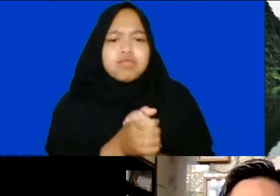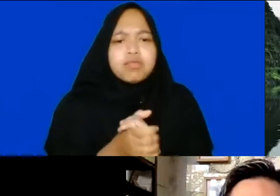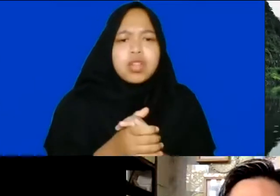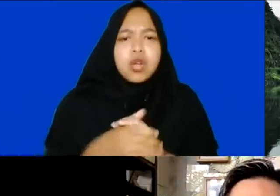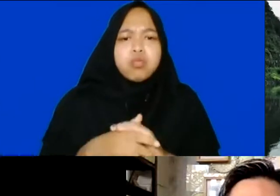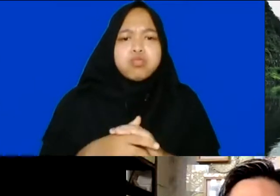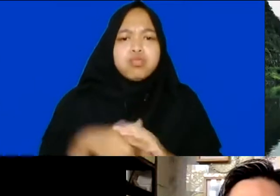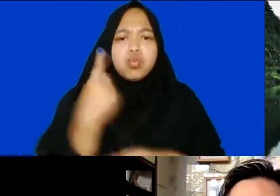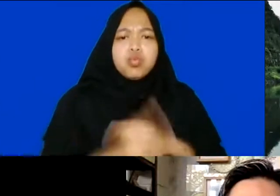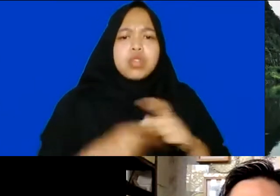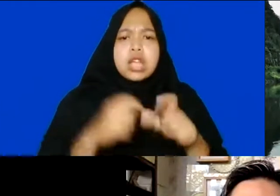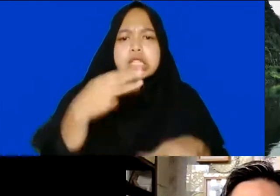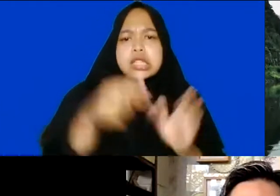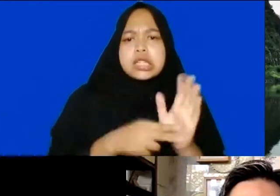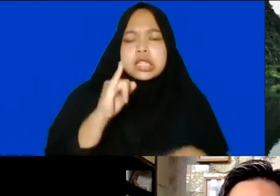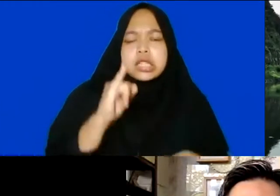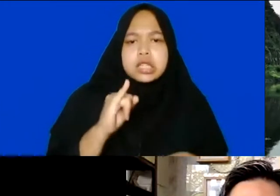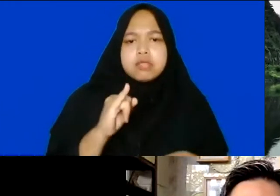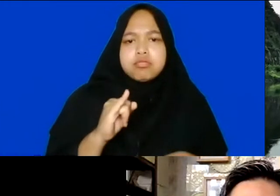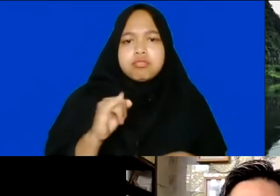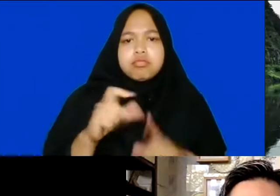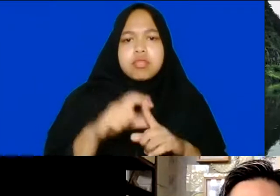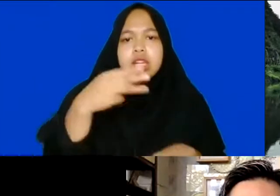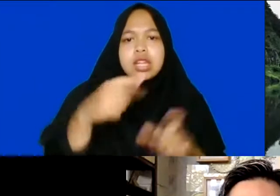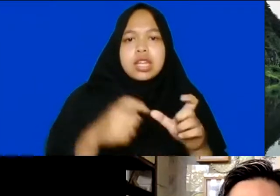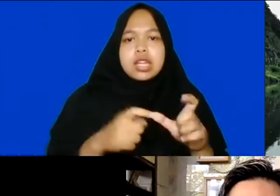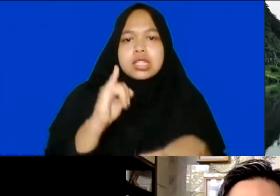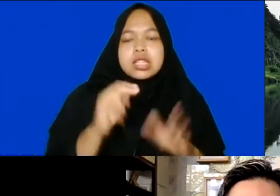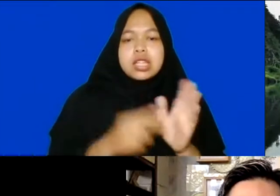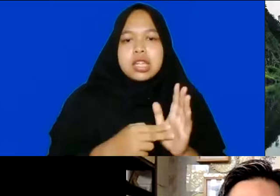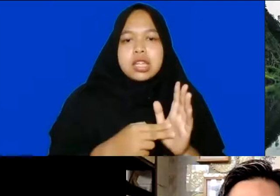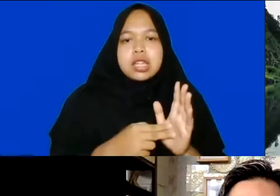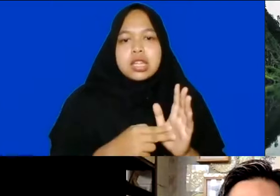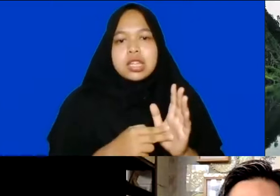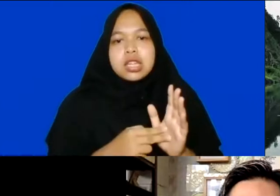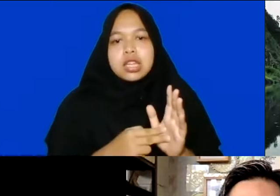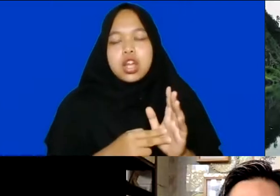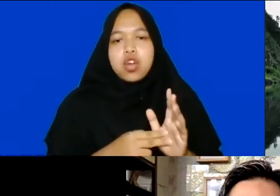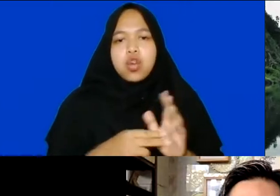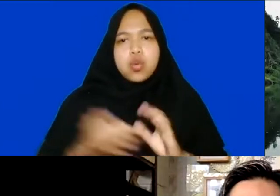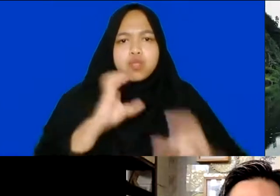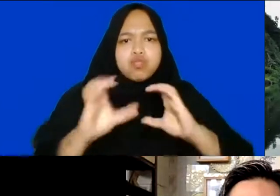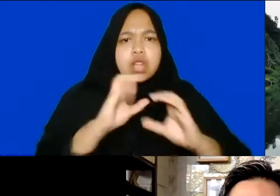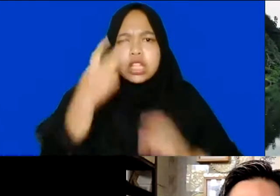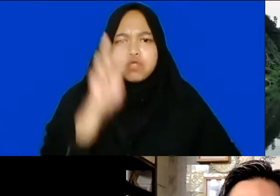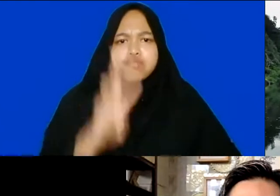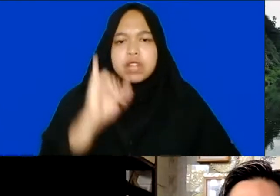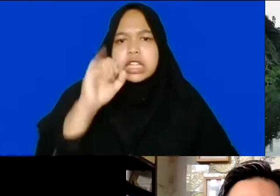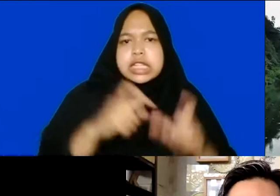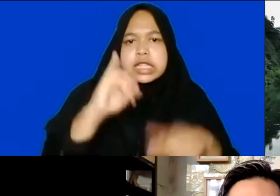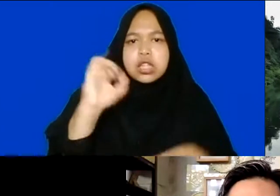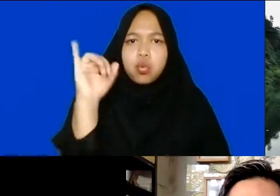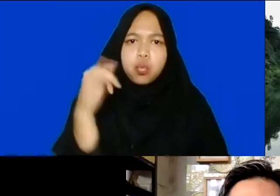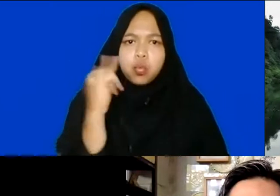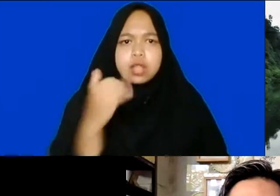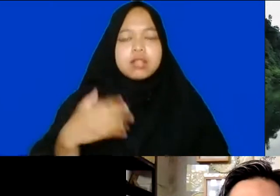lulusan Desain Komunikasi Visual Fakultas Seni Rupa Institut Seni Indonesia, ISI Yogyakarta. Nah, di